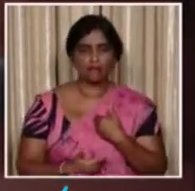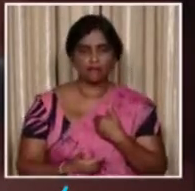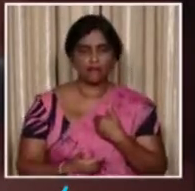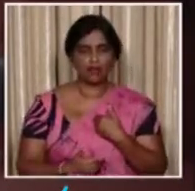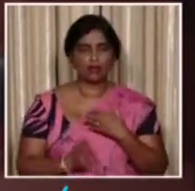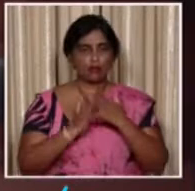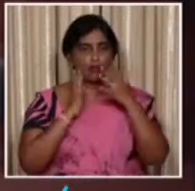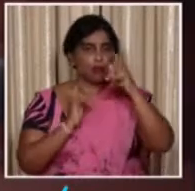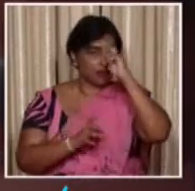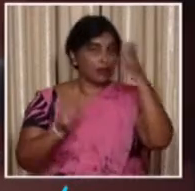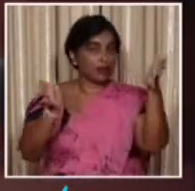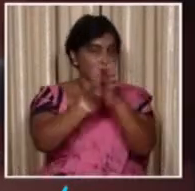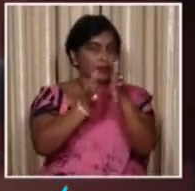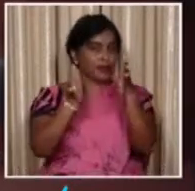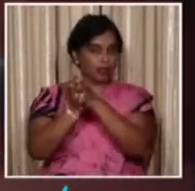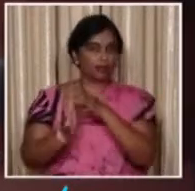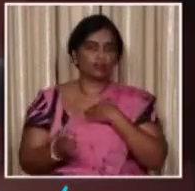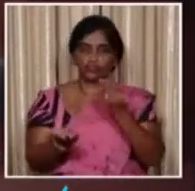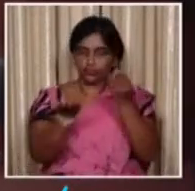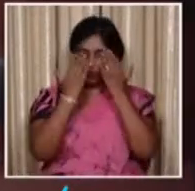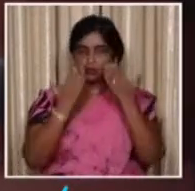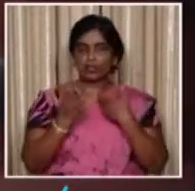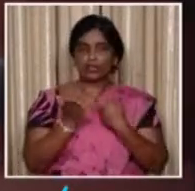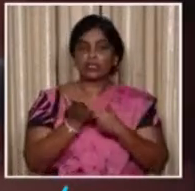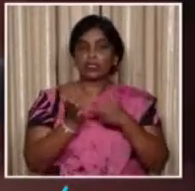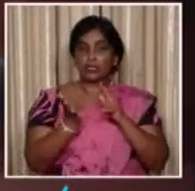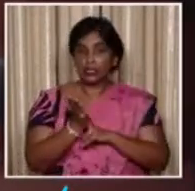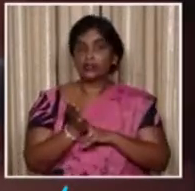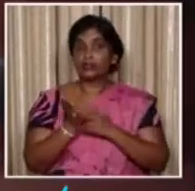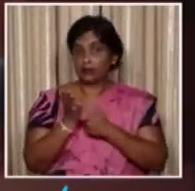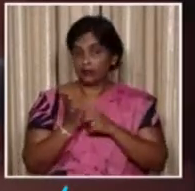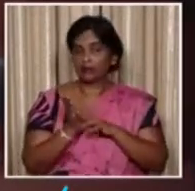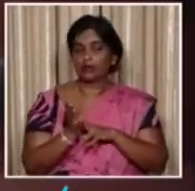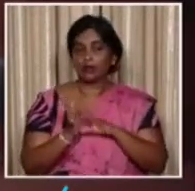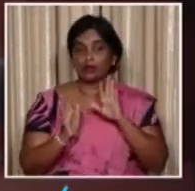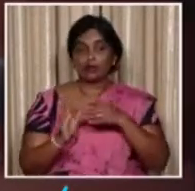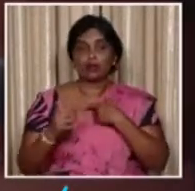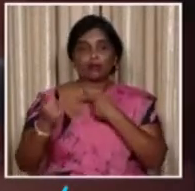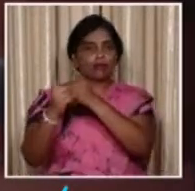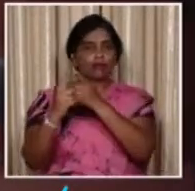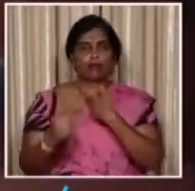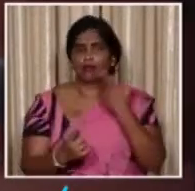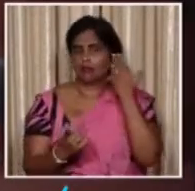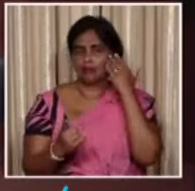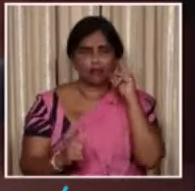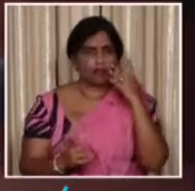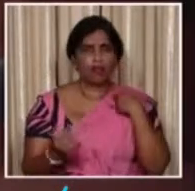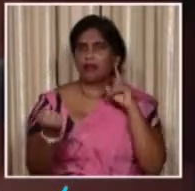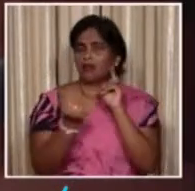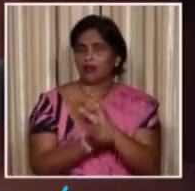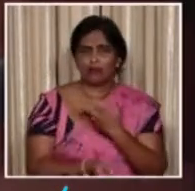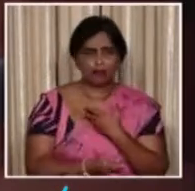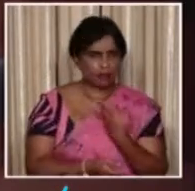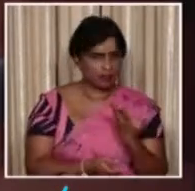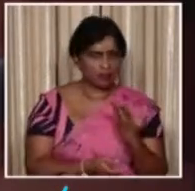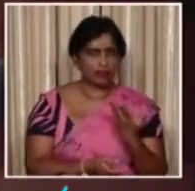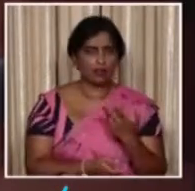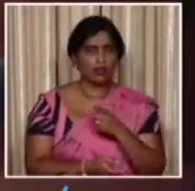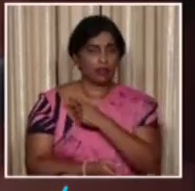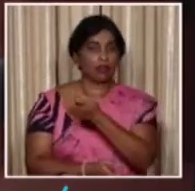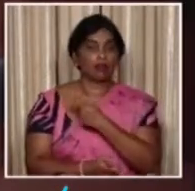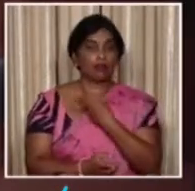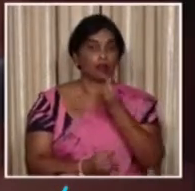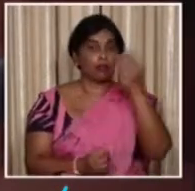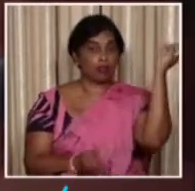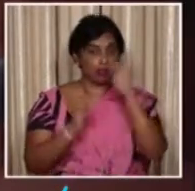ගොඩක් මහත්තුත් එක සම්මි වාඩි වෙලා ඉන්න මම දැකලා තියෙනවා රූපවාහිනිය ඡායා රූපවල හැබැයි සම්මිලා අපි දන්නෙත් නේ අපි මුණ ගැහිලත් නේ හරිද එයා කියන අපිට සල්ලි